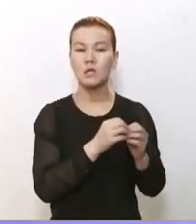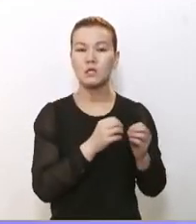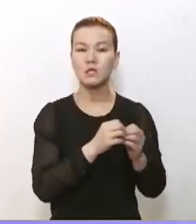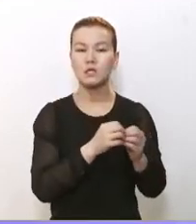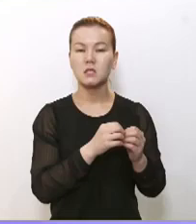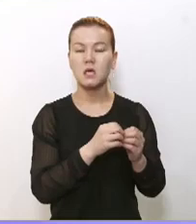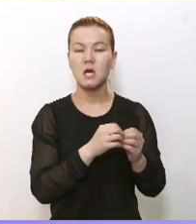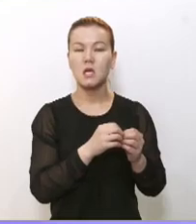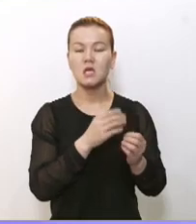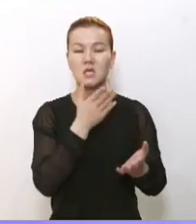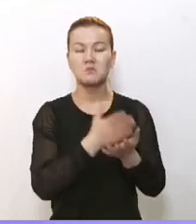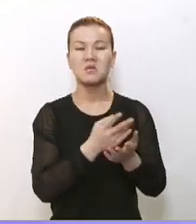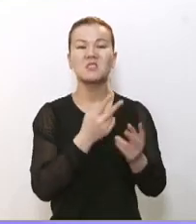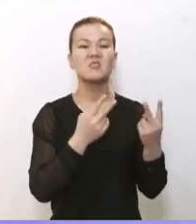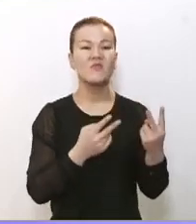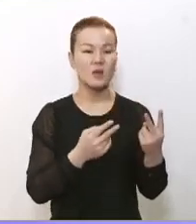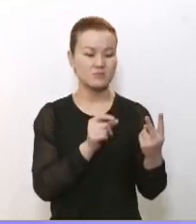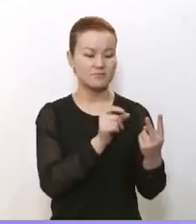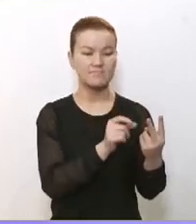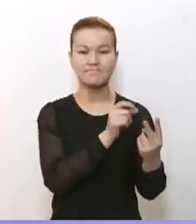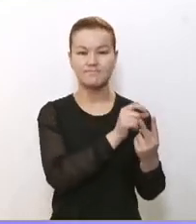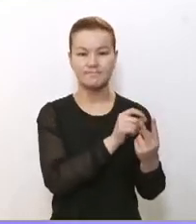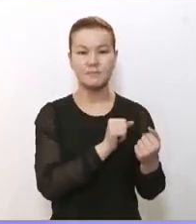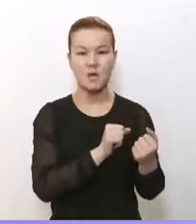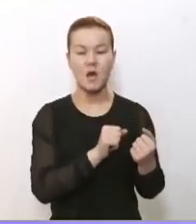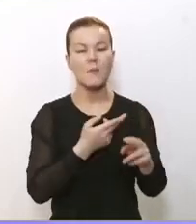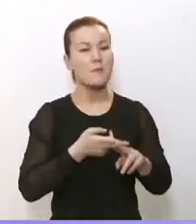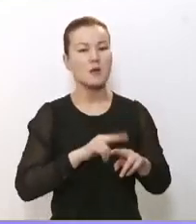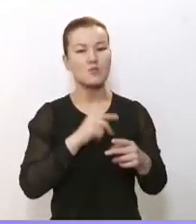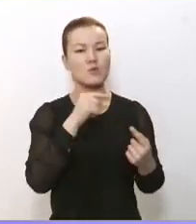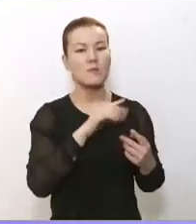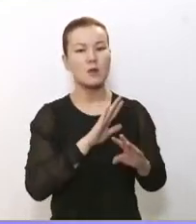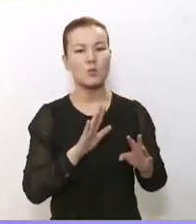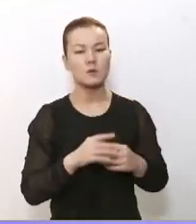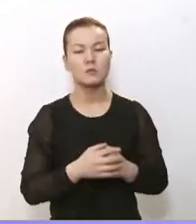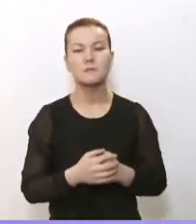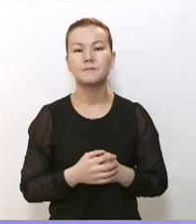10 содержит две цифры, поэтому оно не подходит.